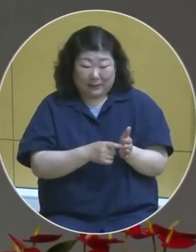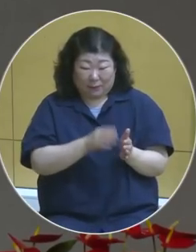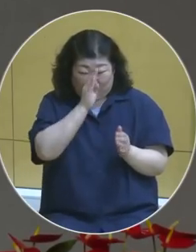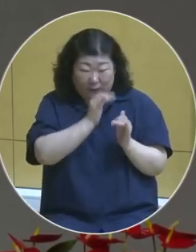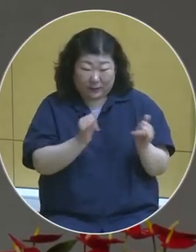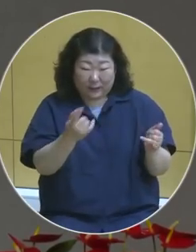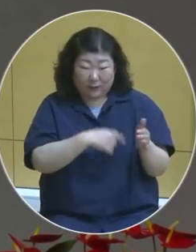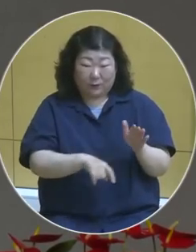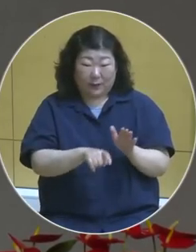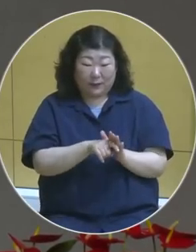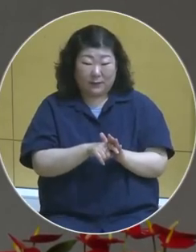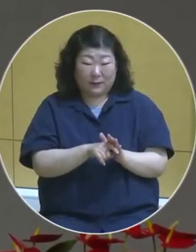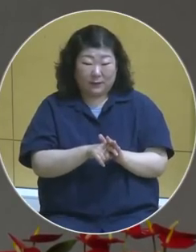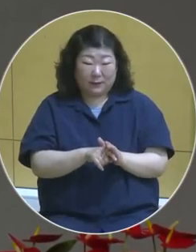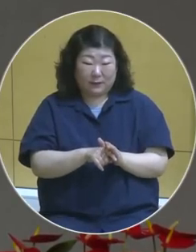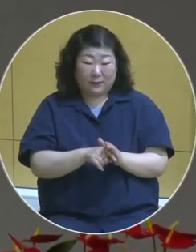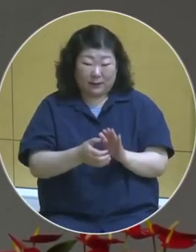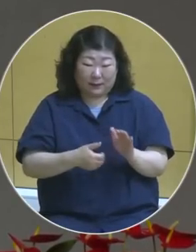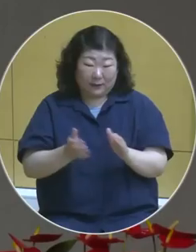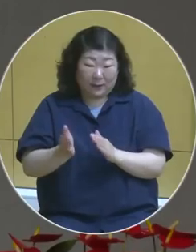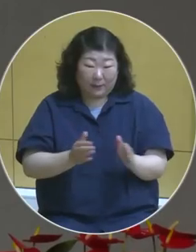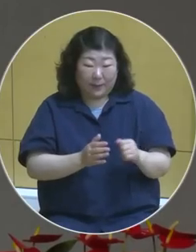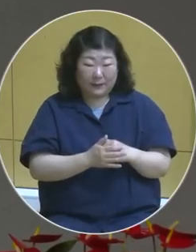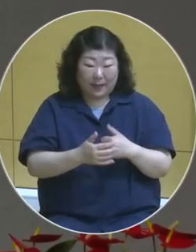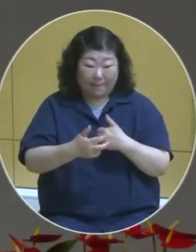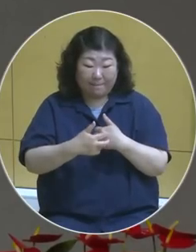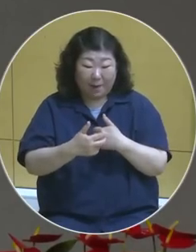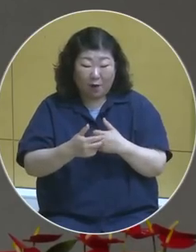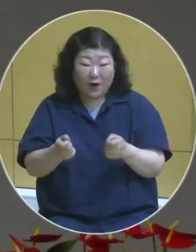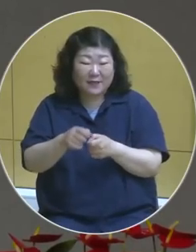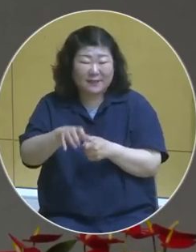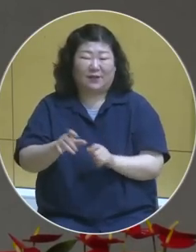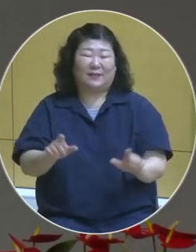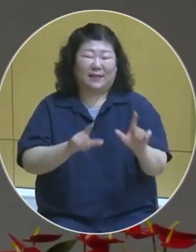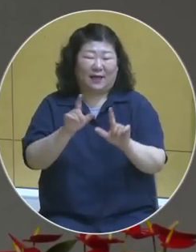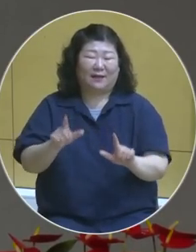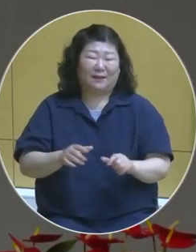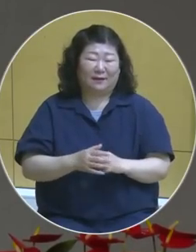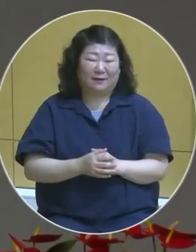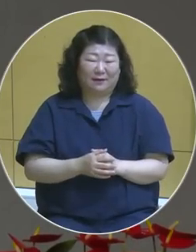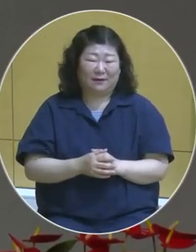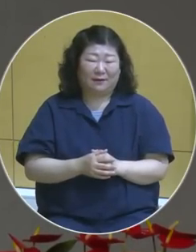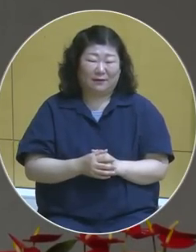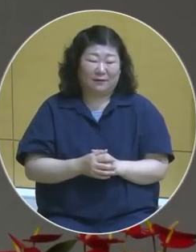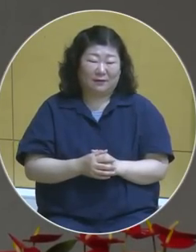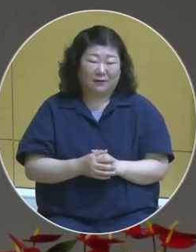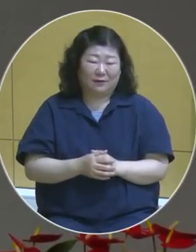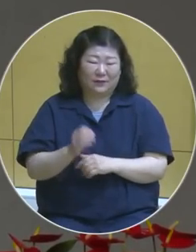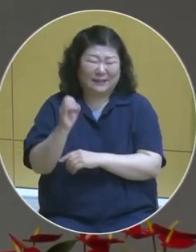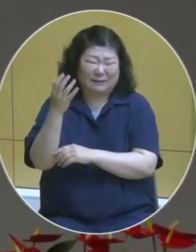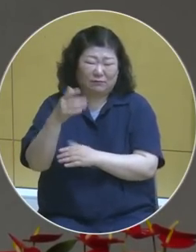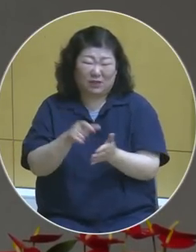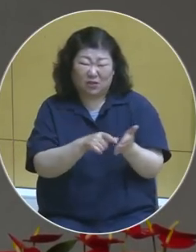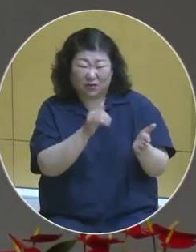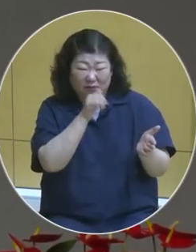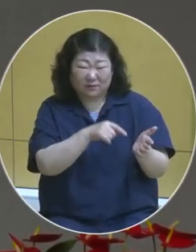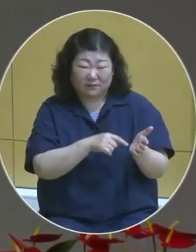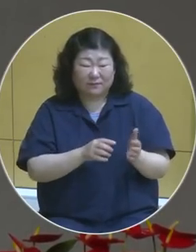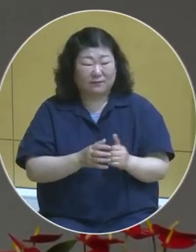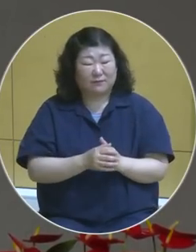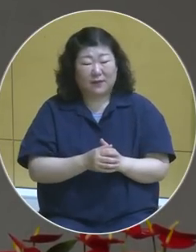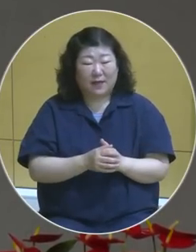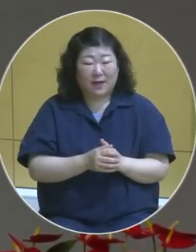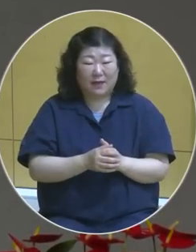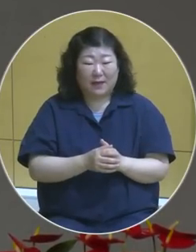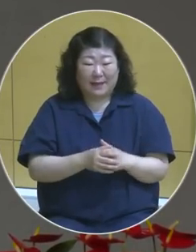응급환자들을 위해서 대비해서 응급상황에 대비해서 병원 근처에 살았다고 신문에 그렇게 코멘트를 남겼습니다. 그